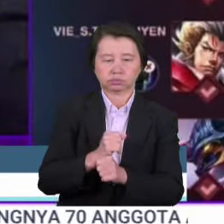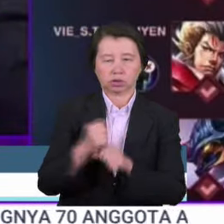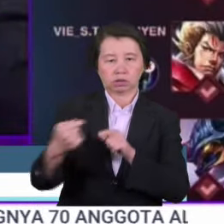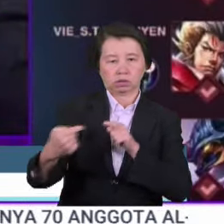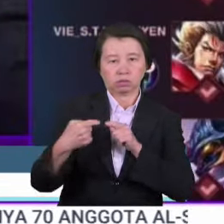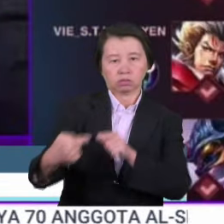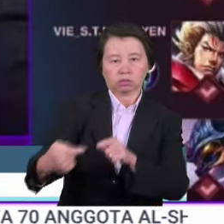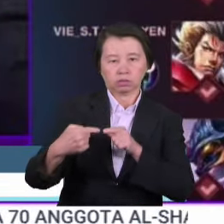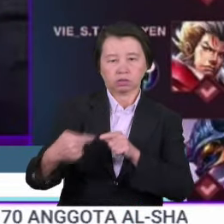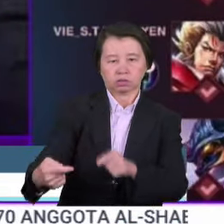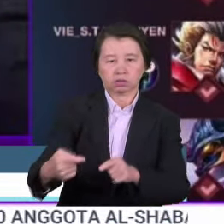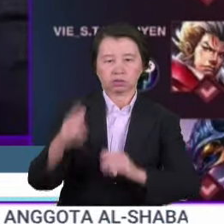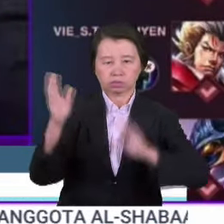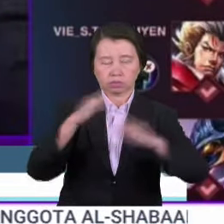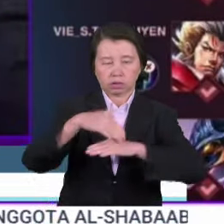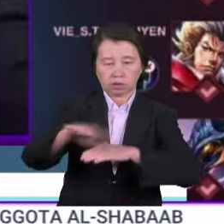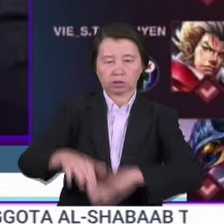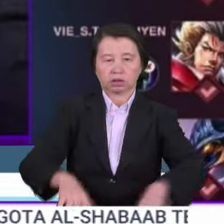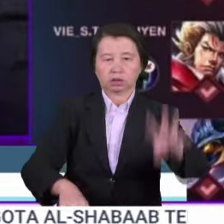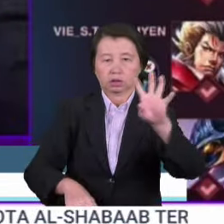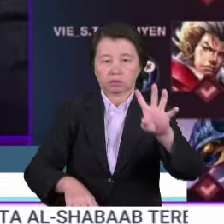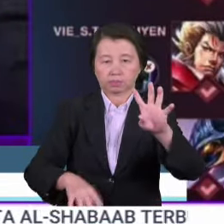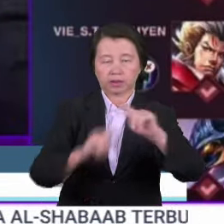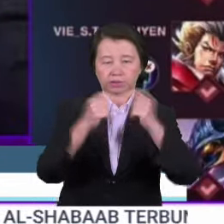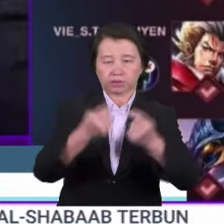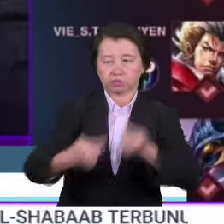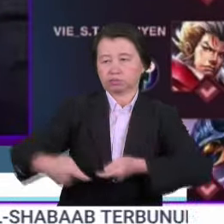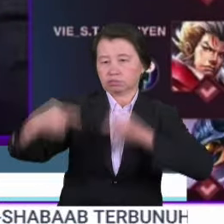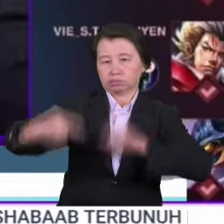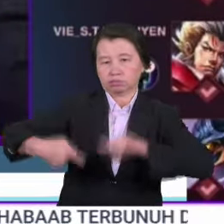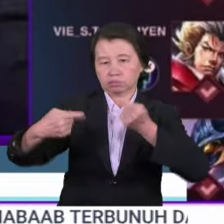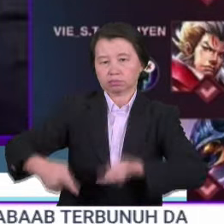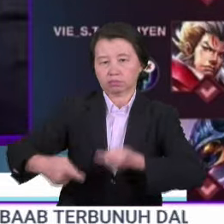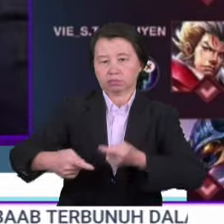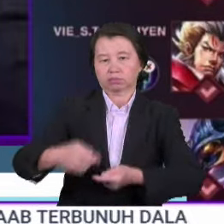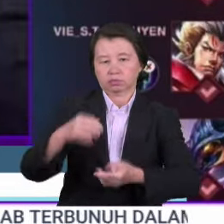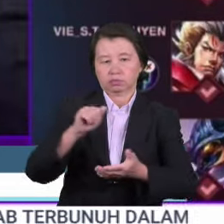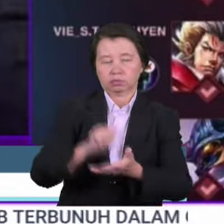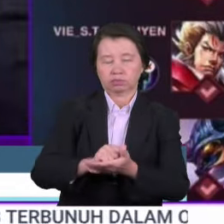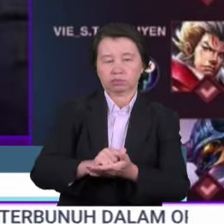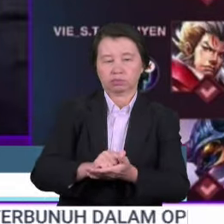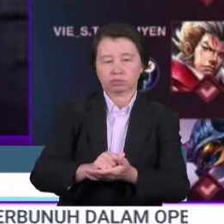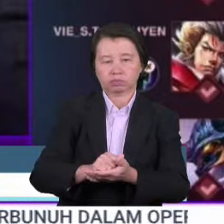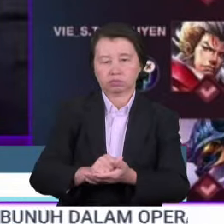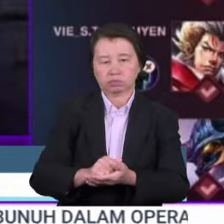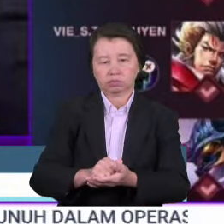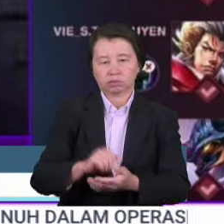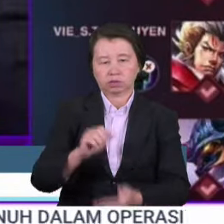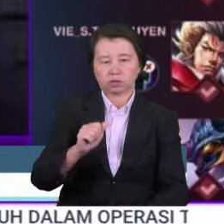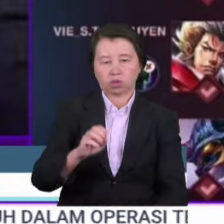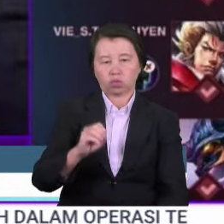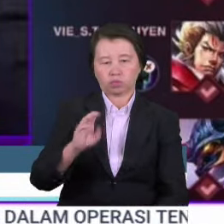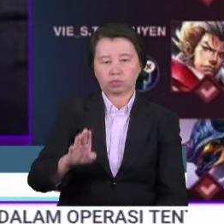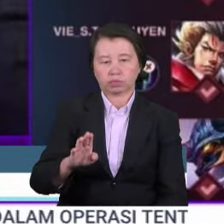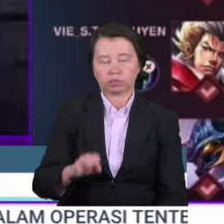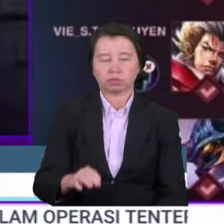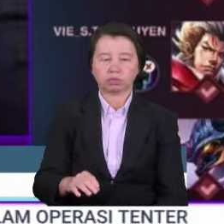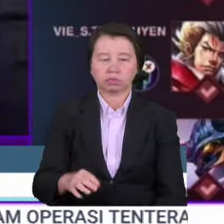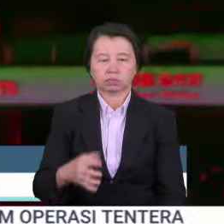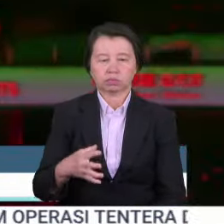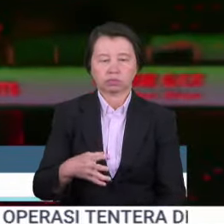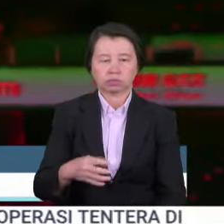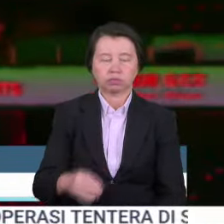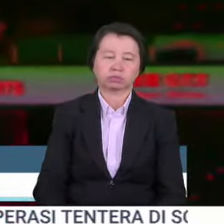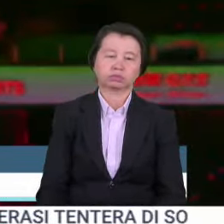rebutan. Malaysia menghantar 4 pasukan untuk bersaing dalam permainan Arena of Valor, AOV, Dota 2, League